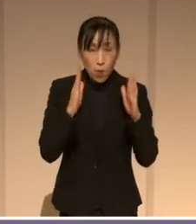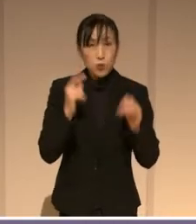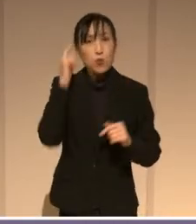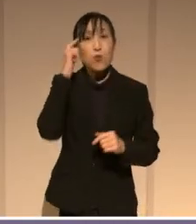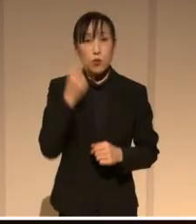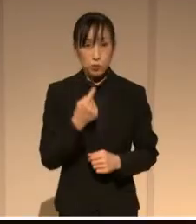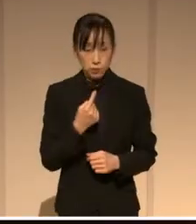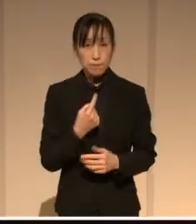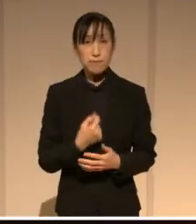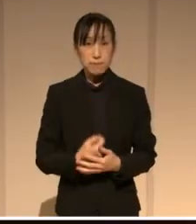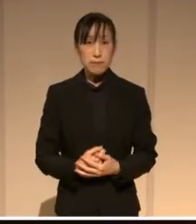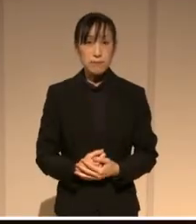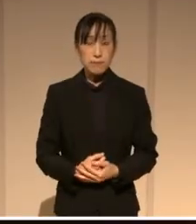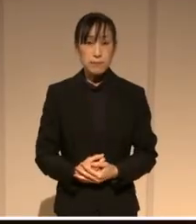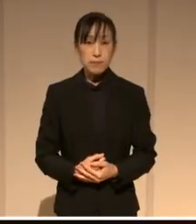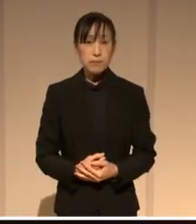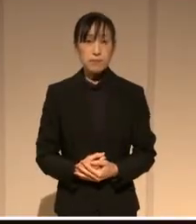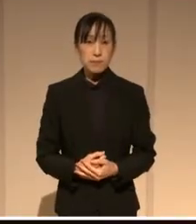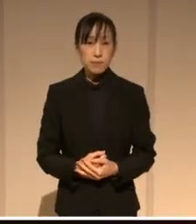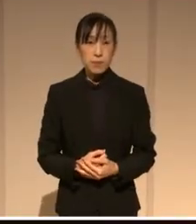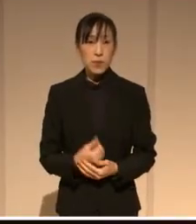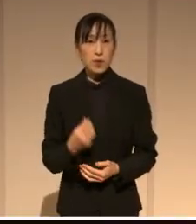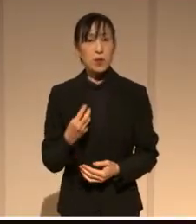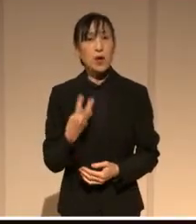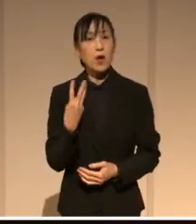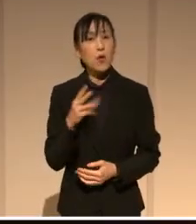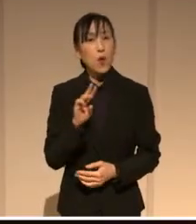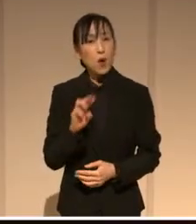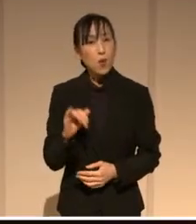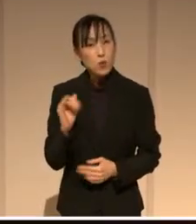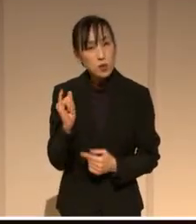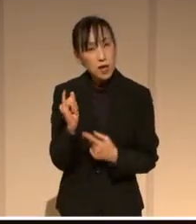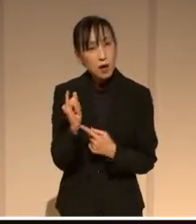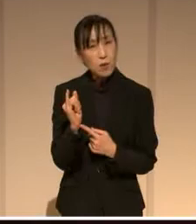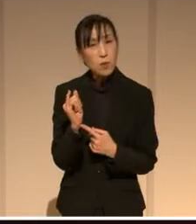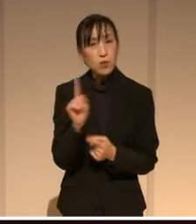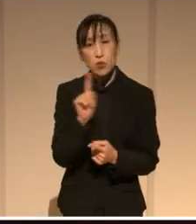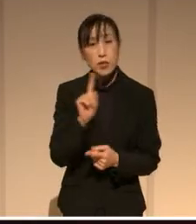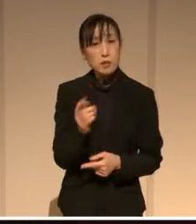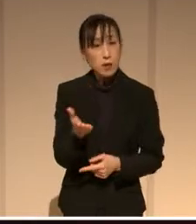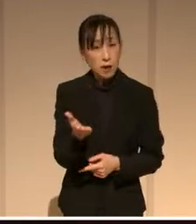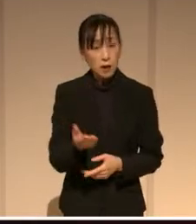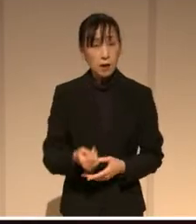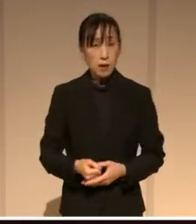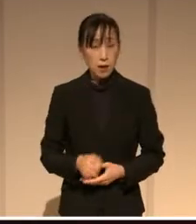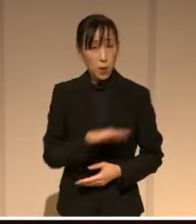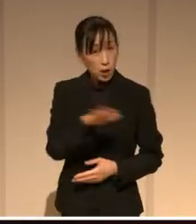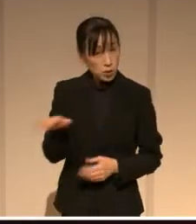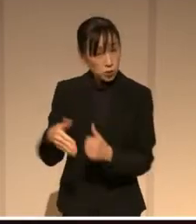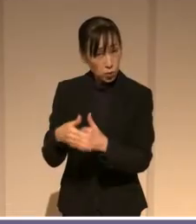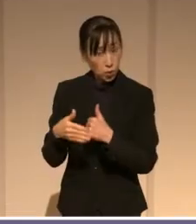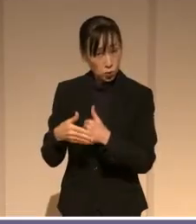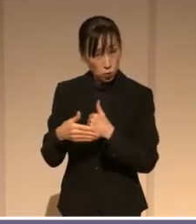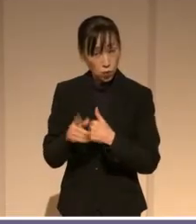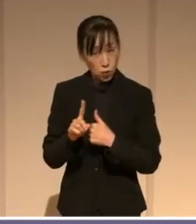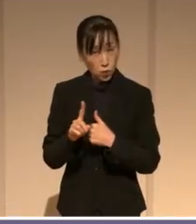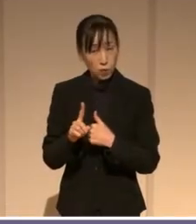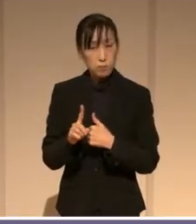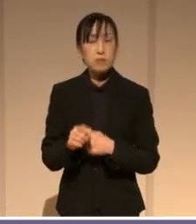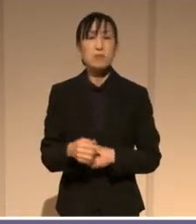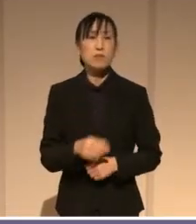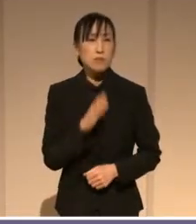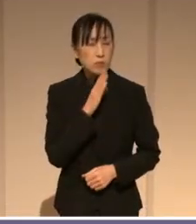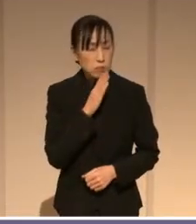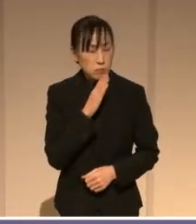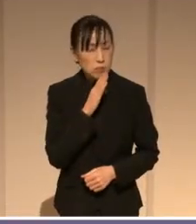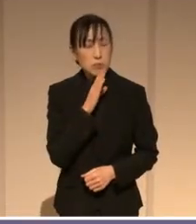は子様ね先ほど妹さん竜の話もありましたけれどどうですか周りの方のサポート本当に力になっています